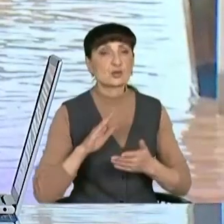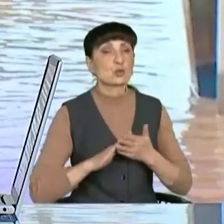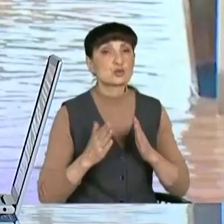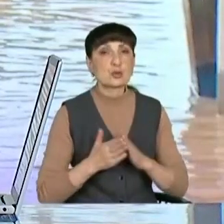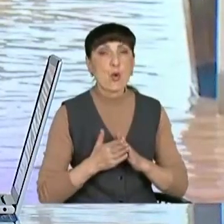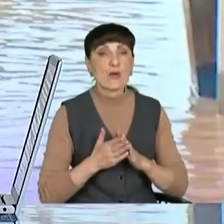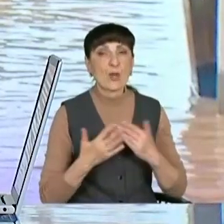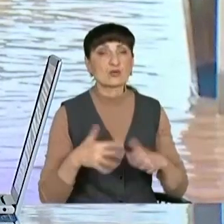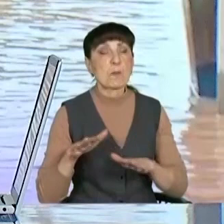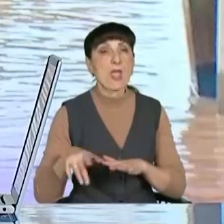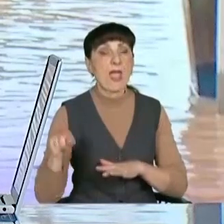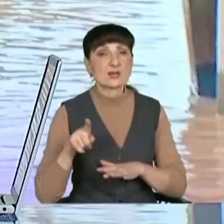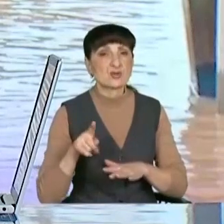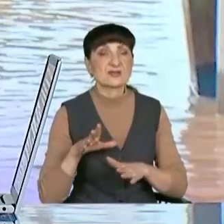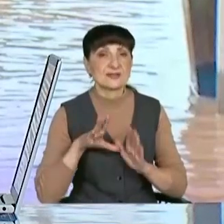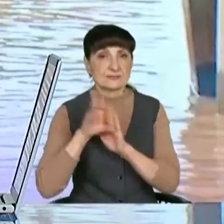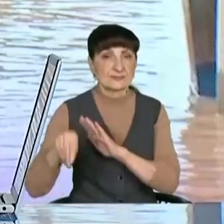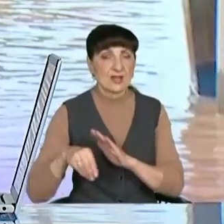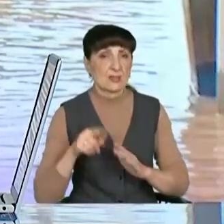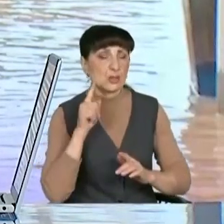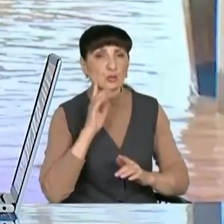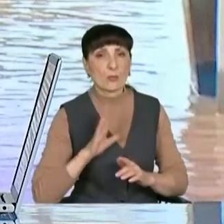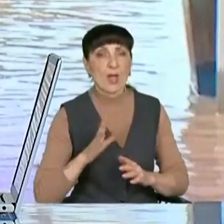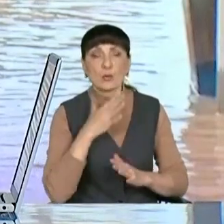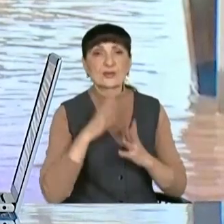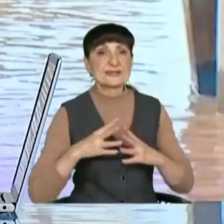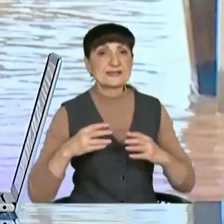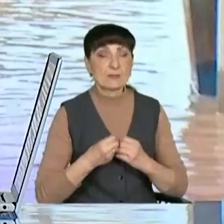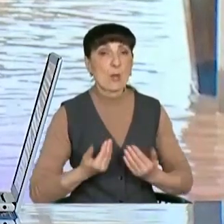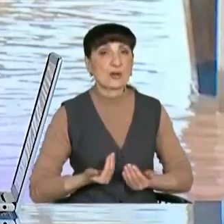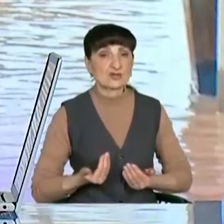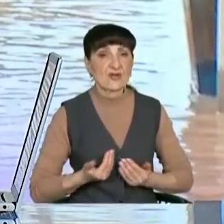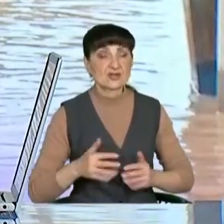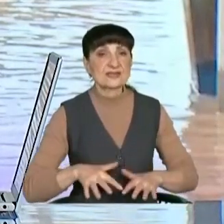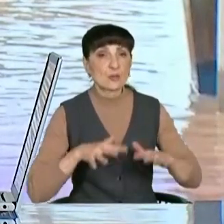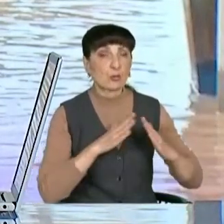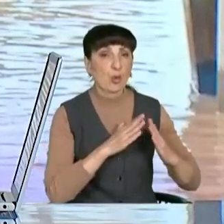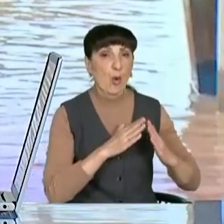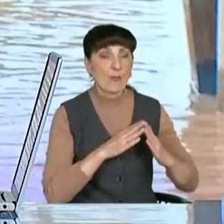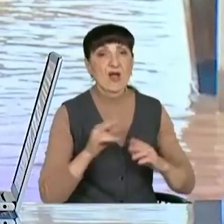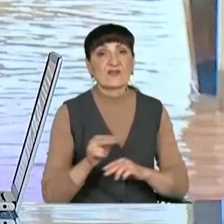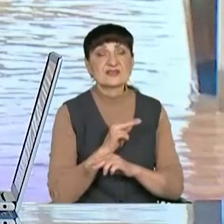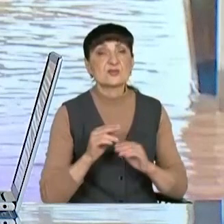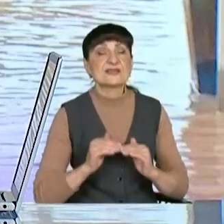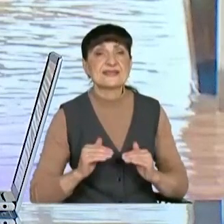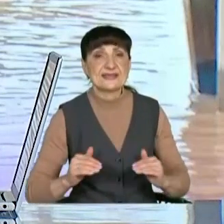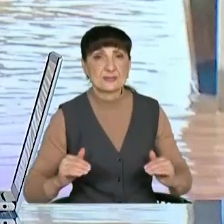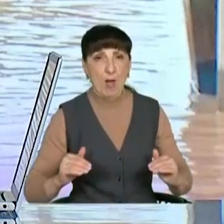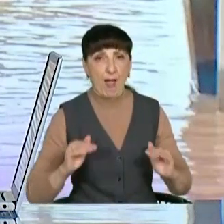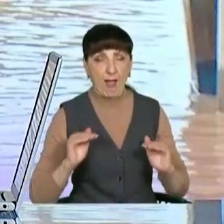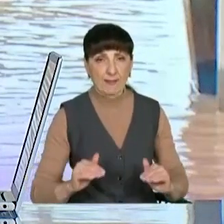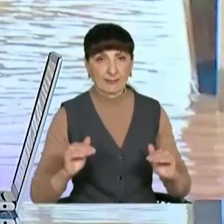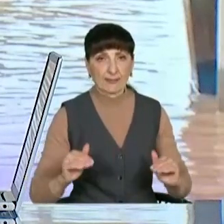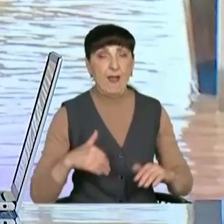в эвакуационных пунктах неблагоприятные. Многие семьи, проживавшие в затопленных жилищах, воспитывают маленьких детей. Тем временем